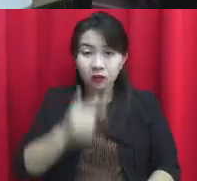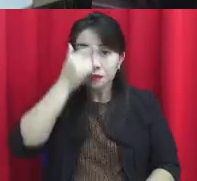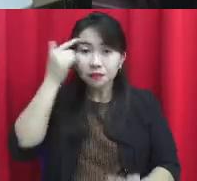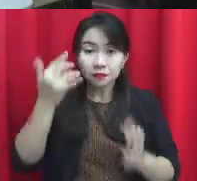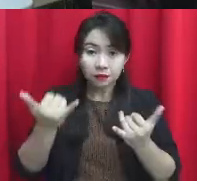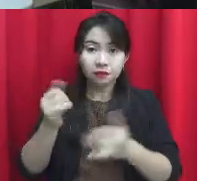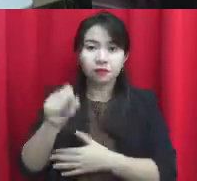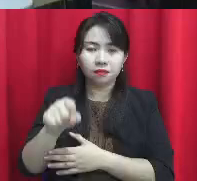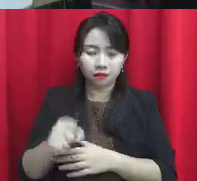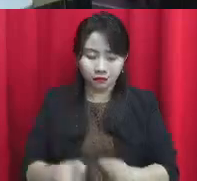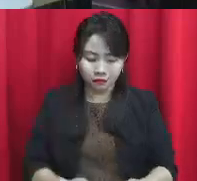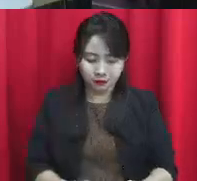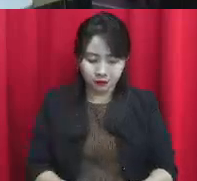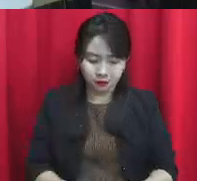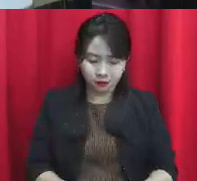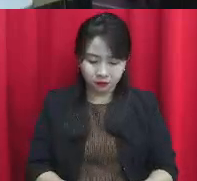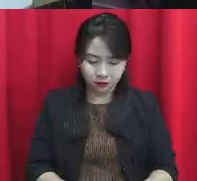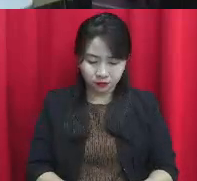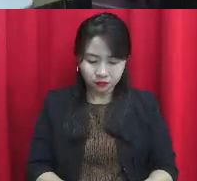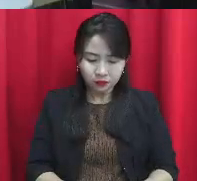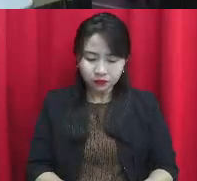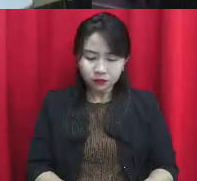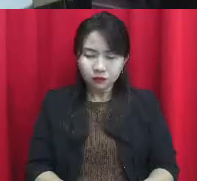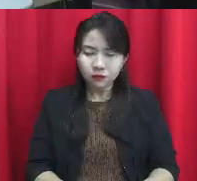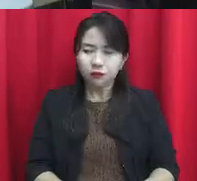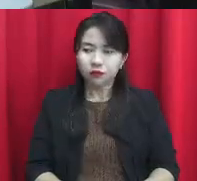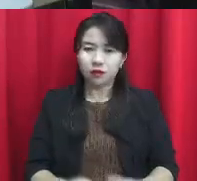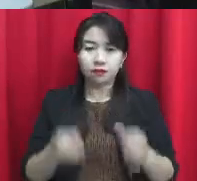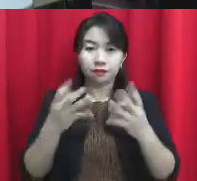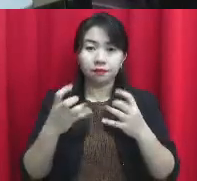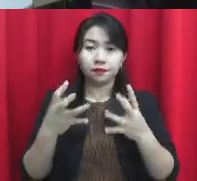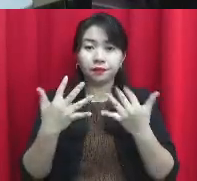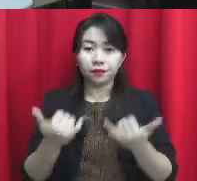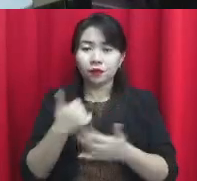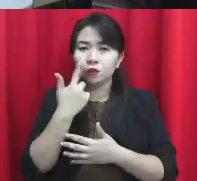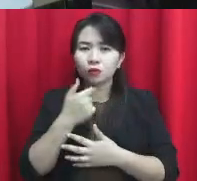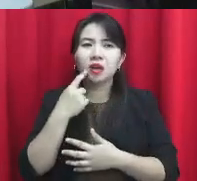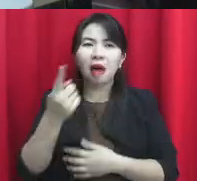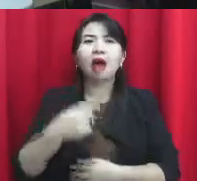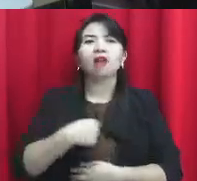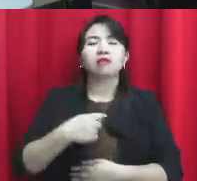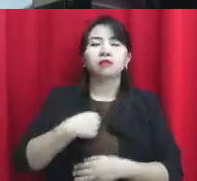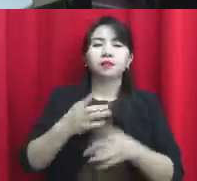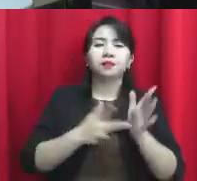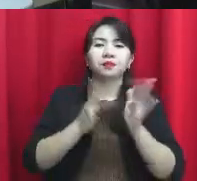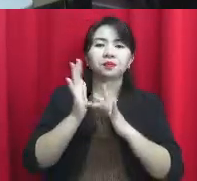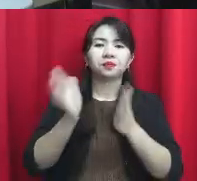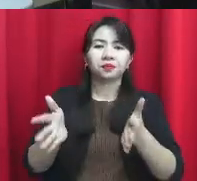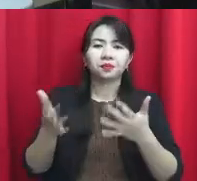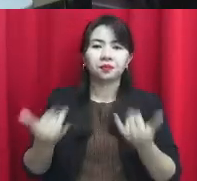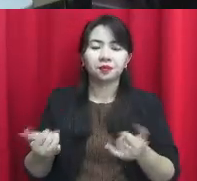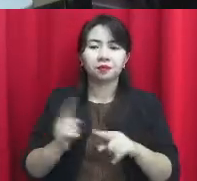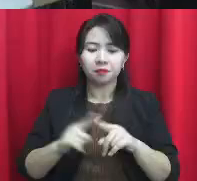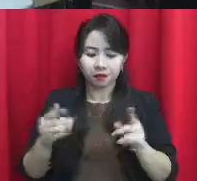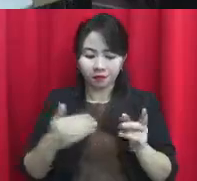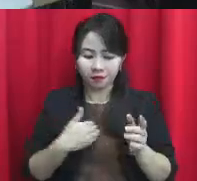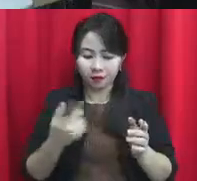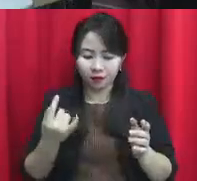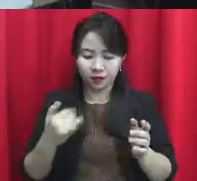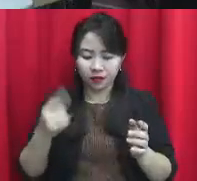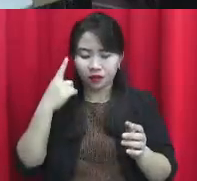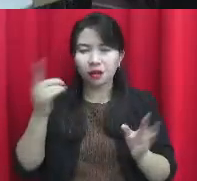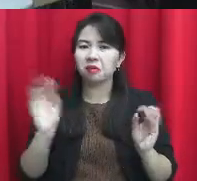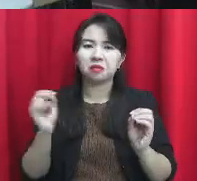pambira Kita mo naman sir J ang daming nagpapakilalang Kristiyano ngayon pero Makikita mo Akala nila wala na sila d sa